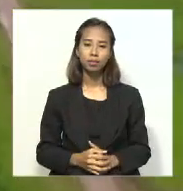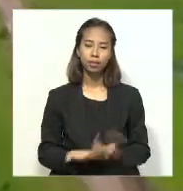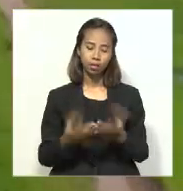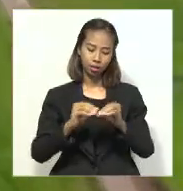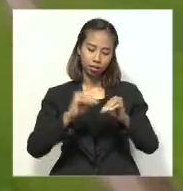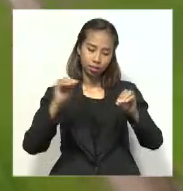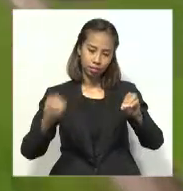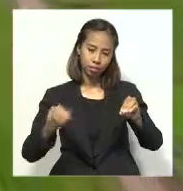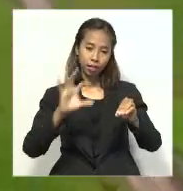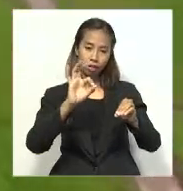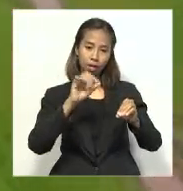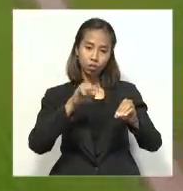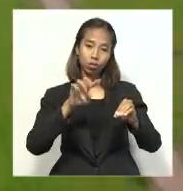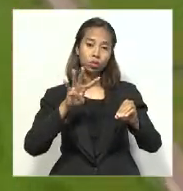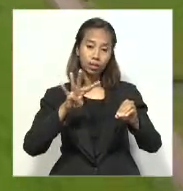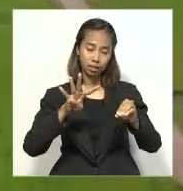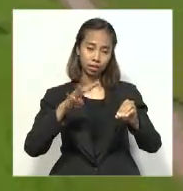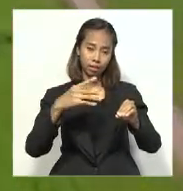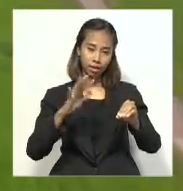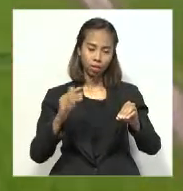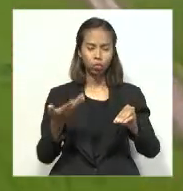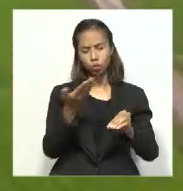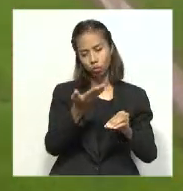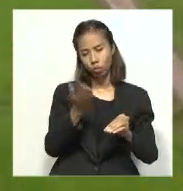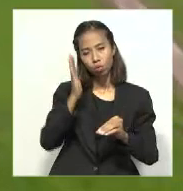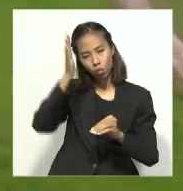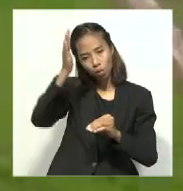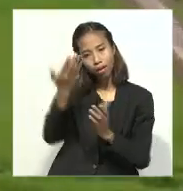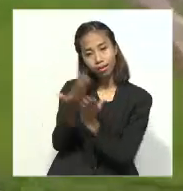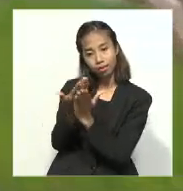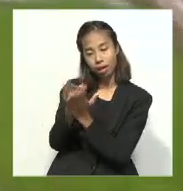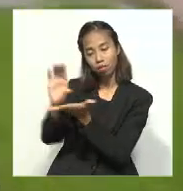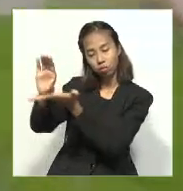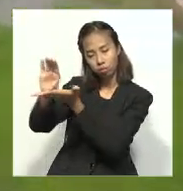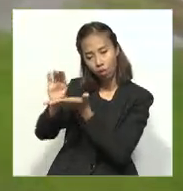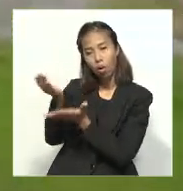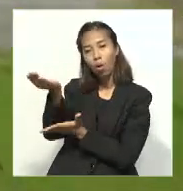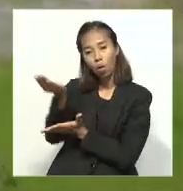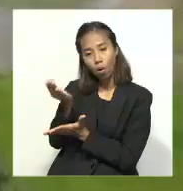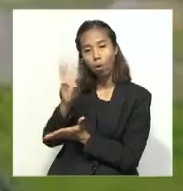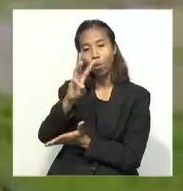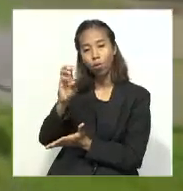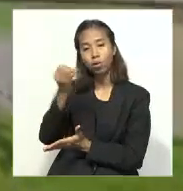ยะทาง 9.4 กิโลเมตรและเตรียมเสนอของงบประมาณอีก612ล้าน